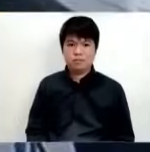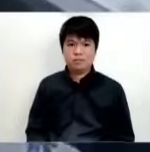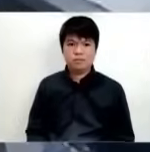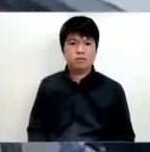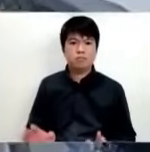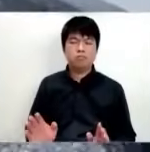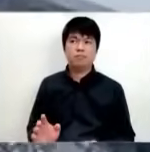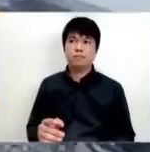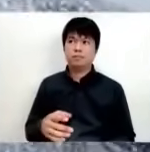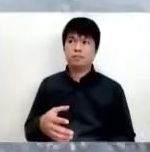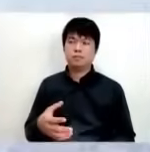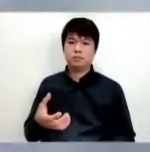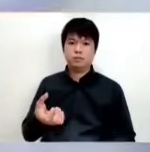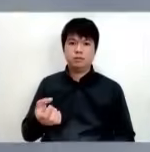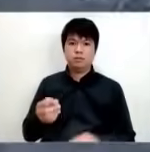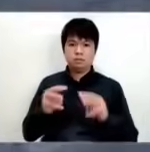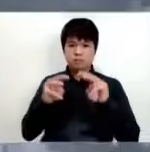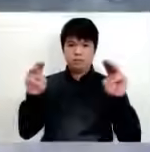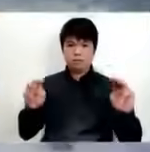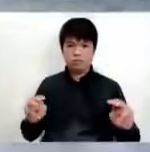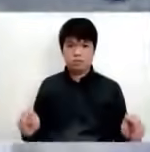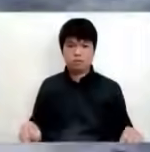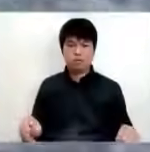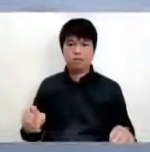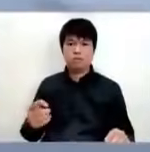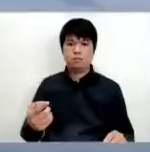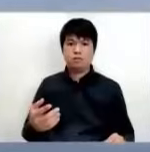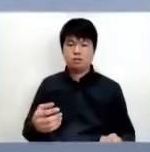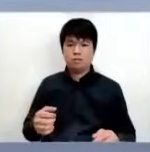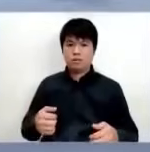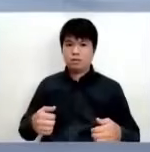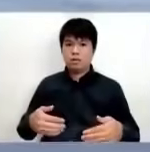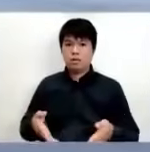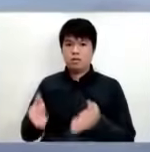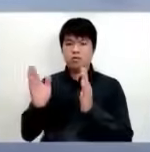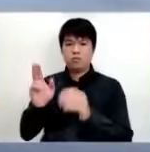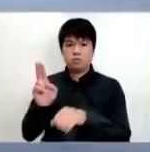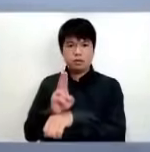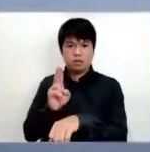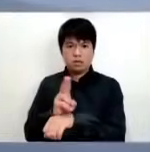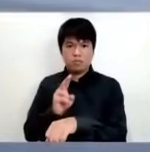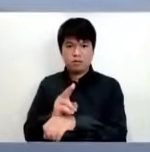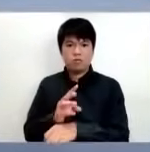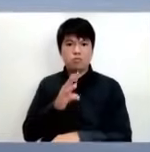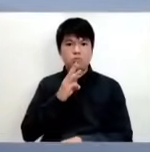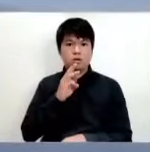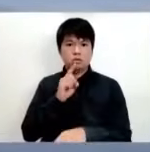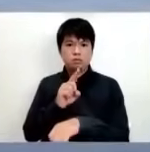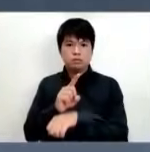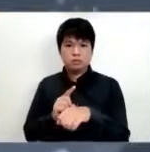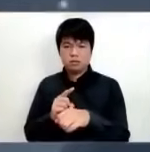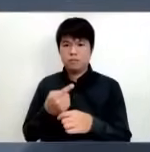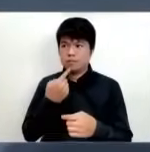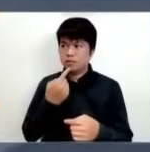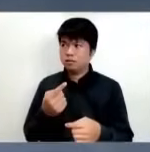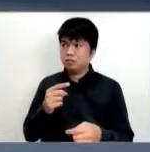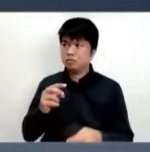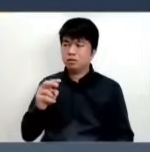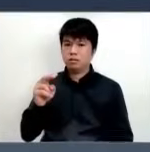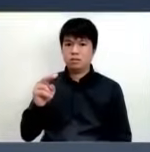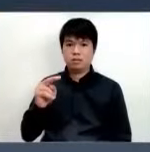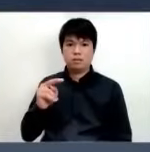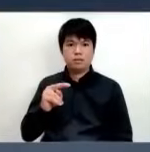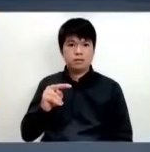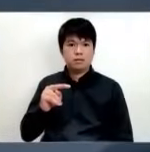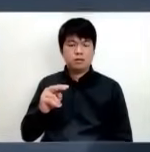ng basbas si Pangulong Bongbong Marcos sa paggamit ng water cannon. Pero nauna nang sinabi ng National Task Force for the West Philippine